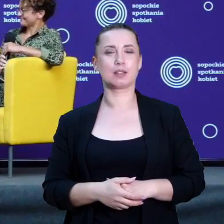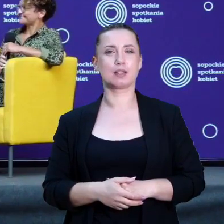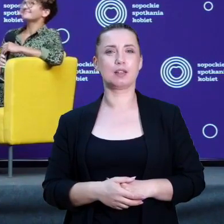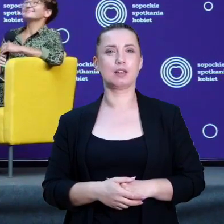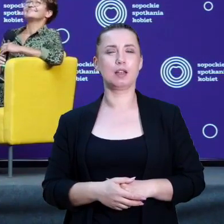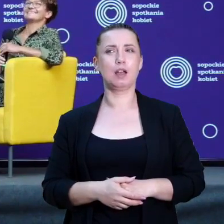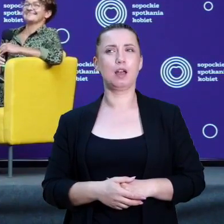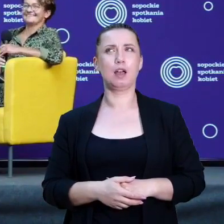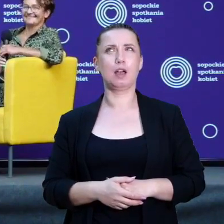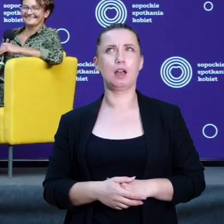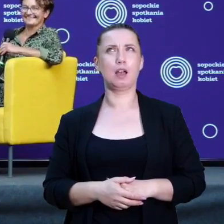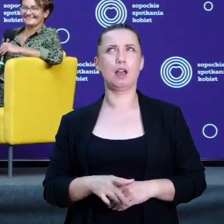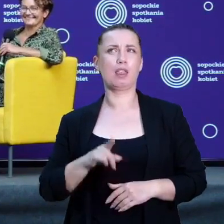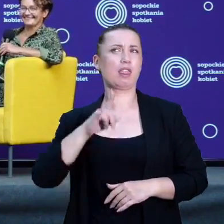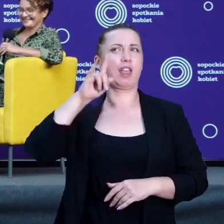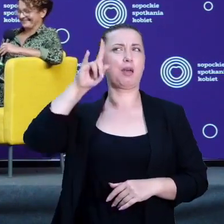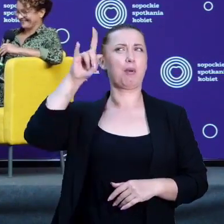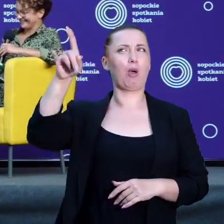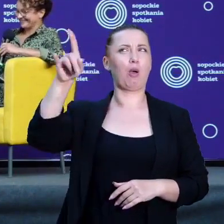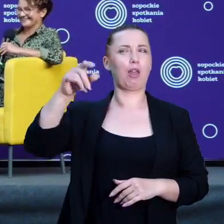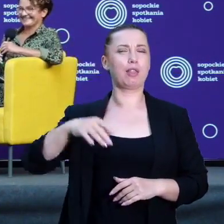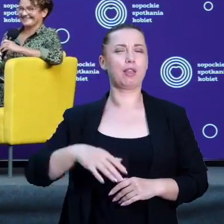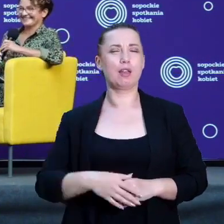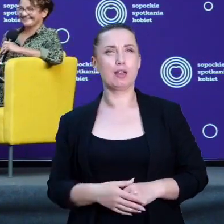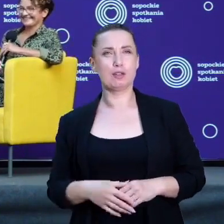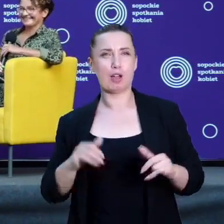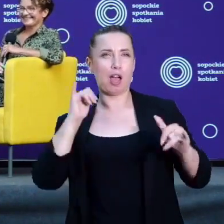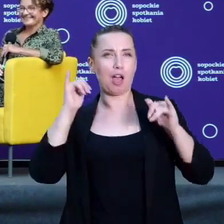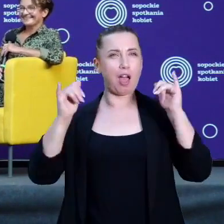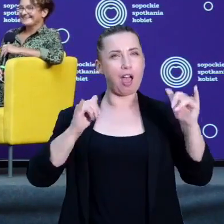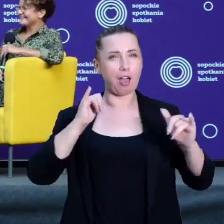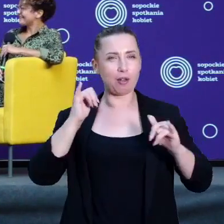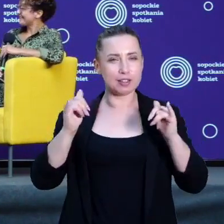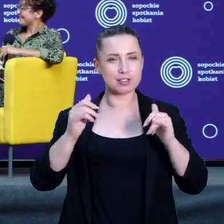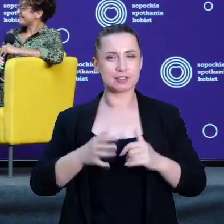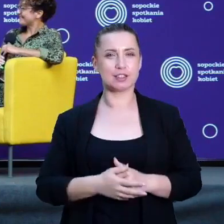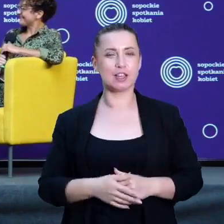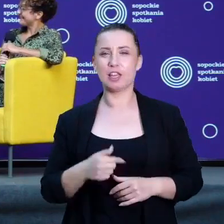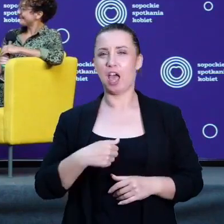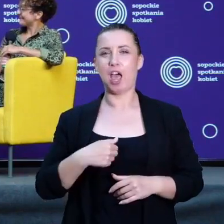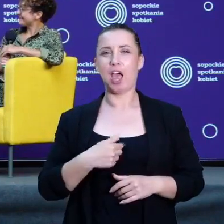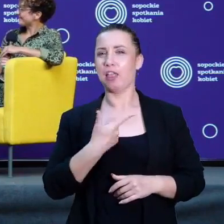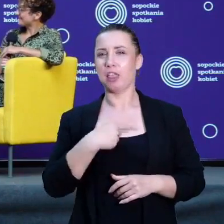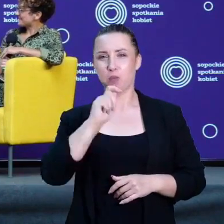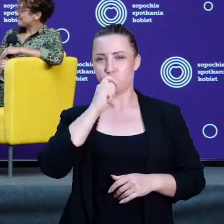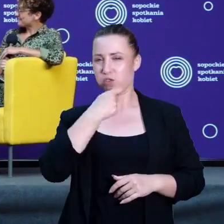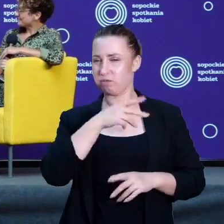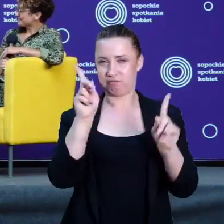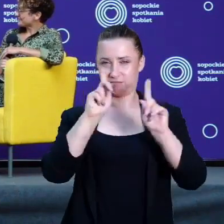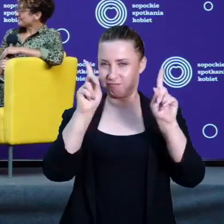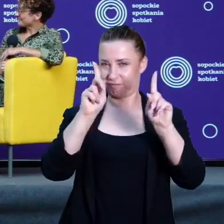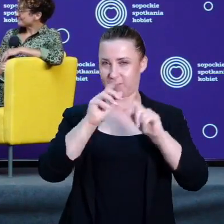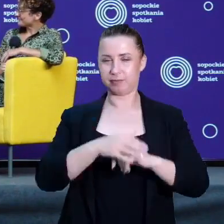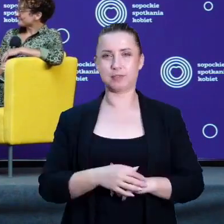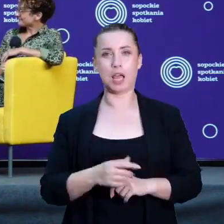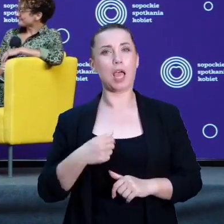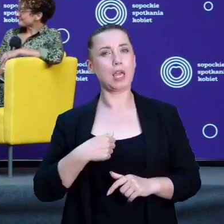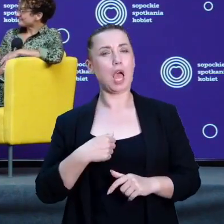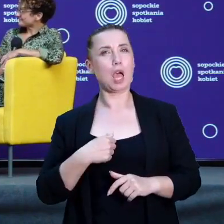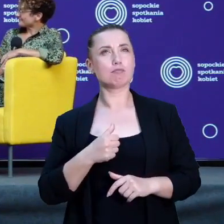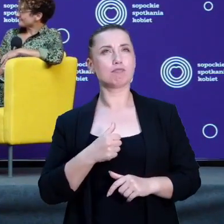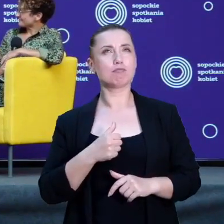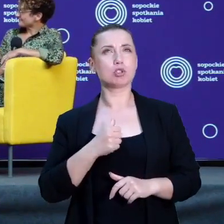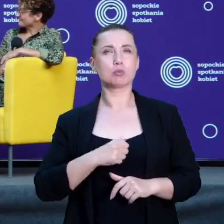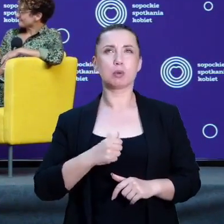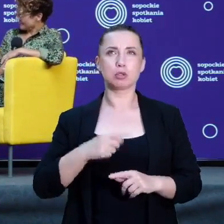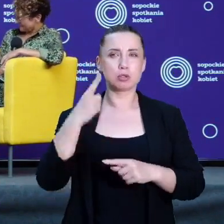Zagłuszyli mnie. To chyba chodziło o ten kato margines. Ale się nie dam. A ja sobie tak myślę o